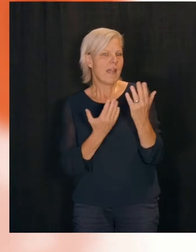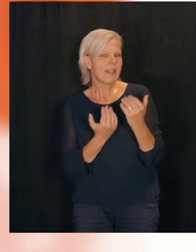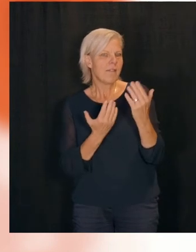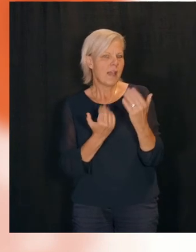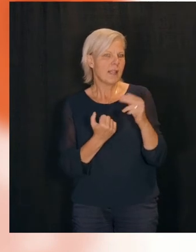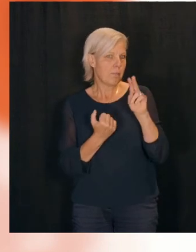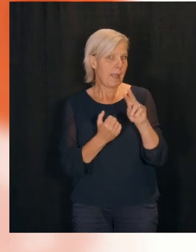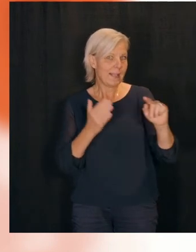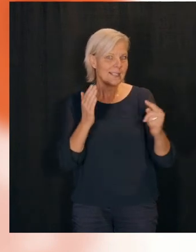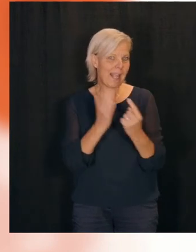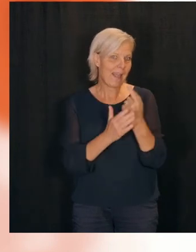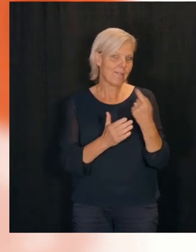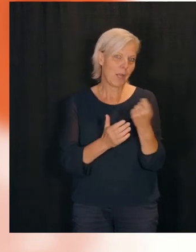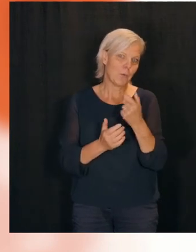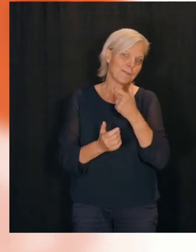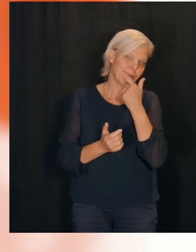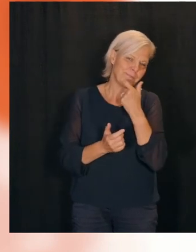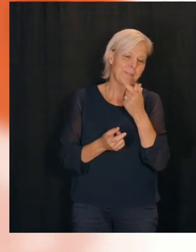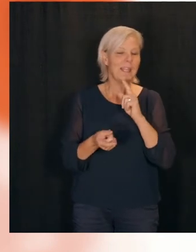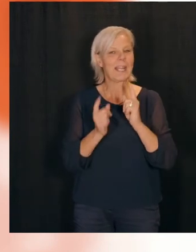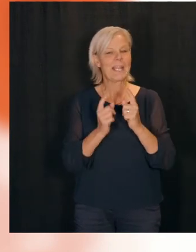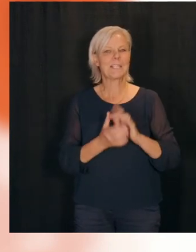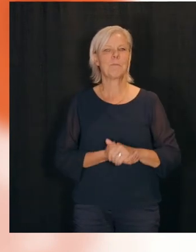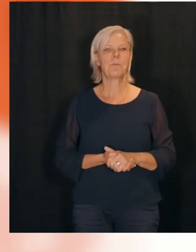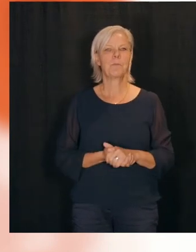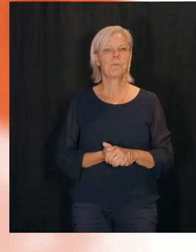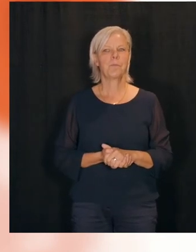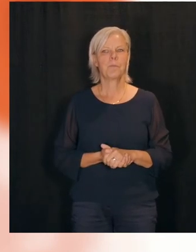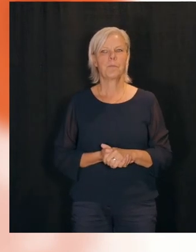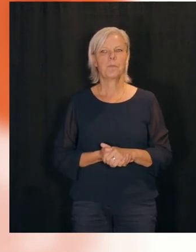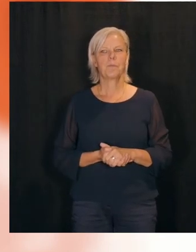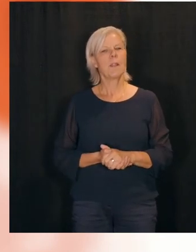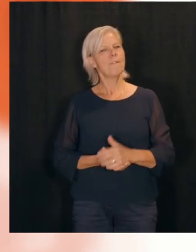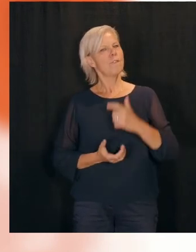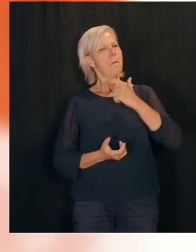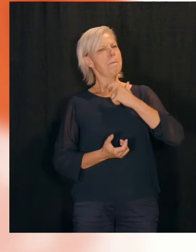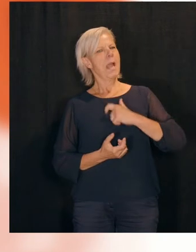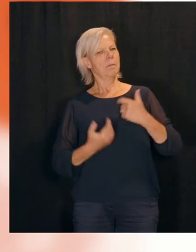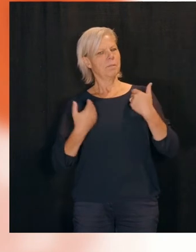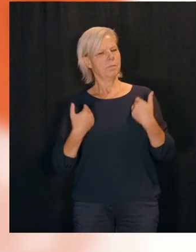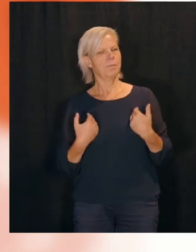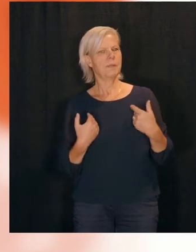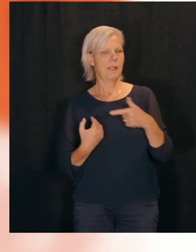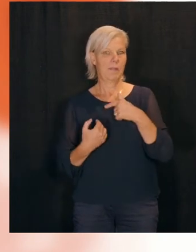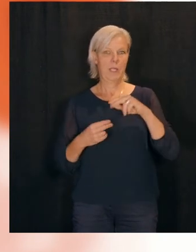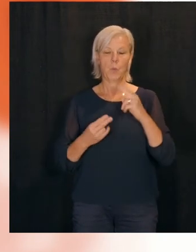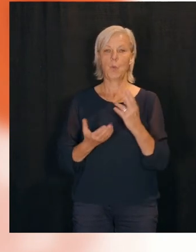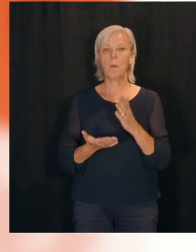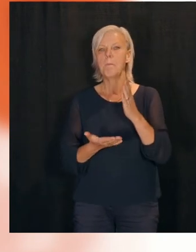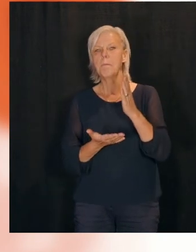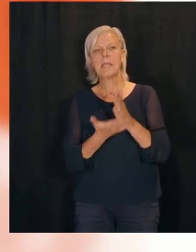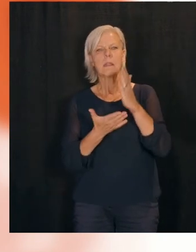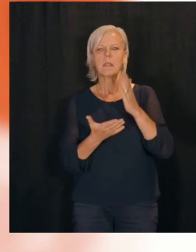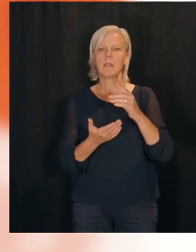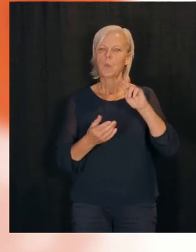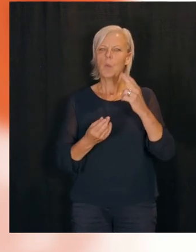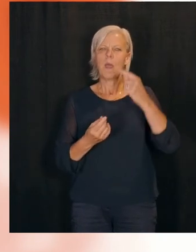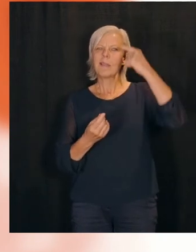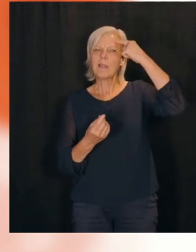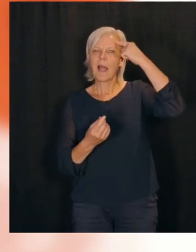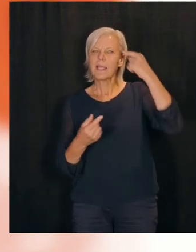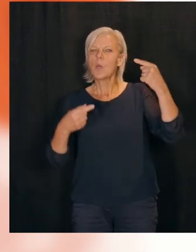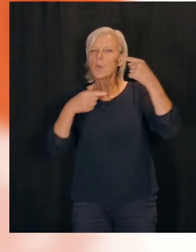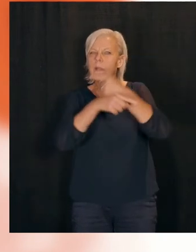hända, kanske. För mig så håller vi på att vi är mitt inne i ett tankeskifte som handlar